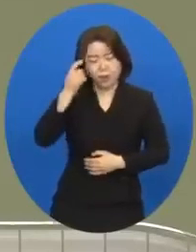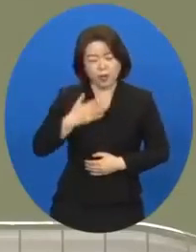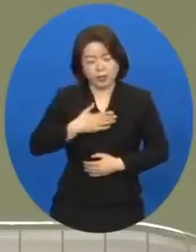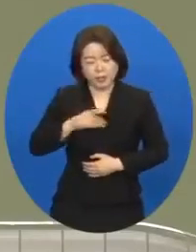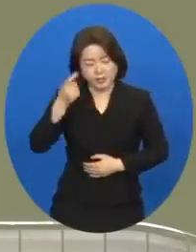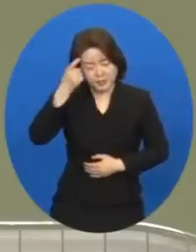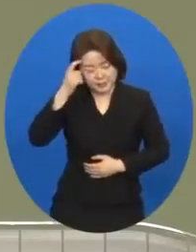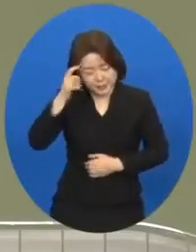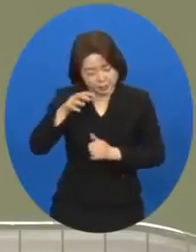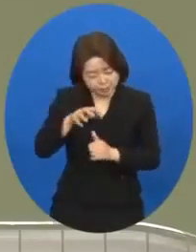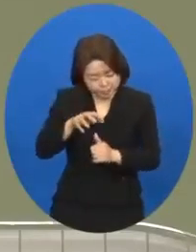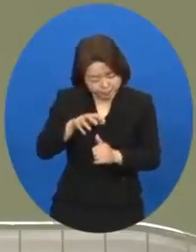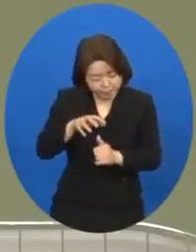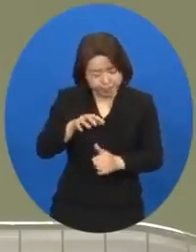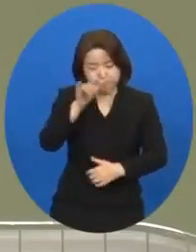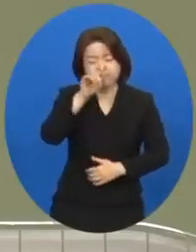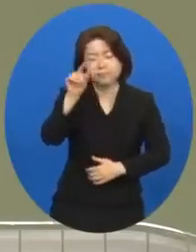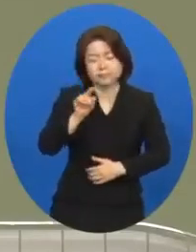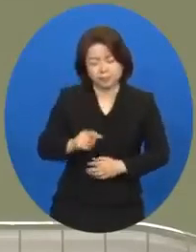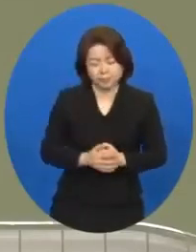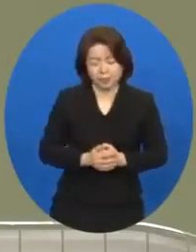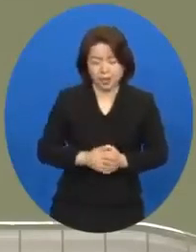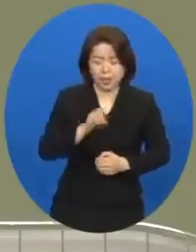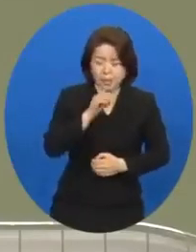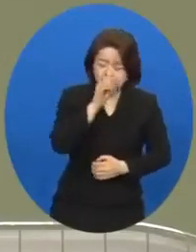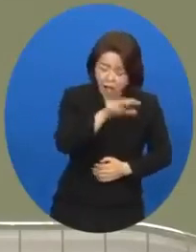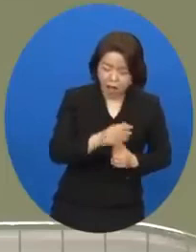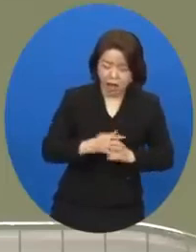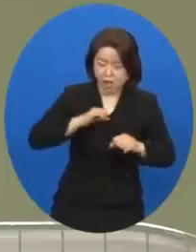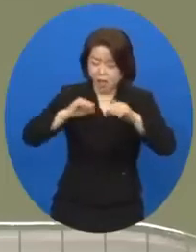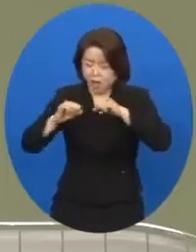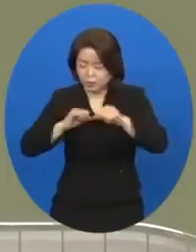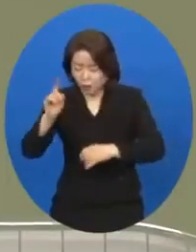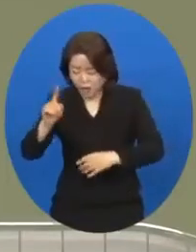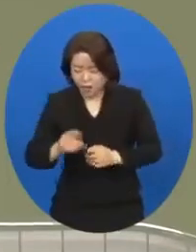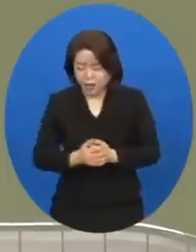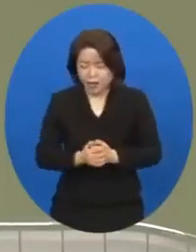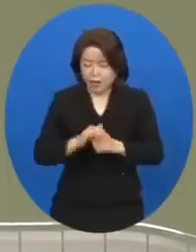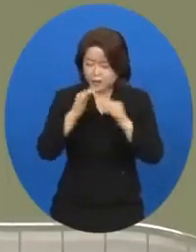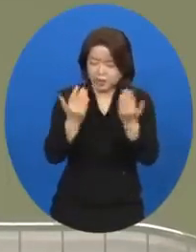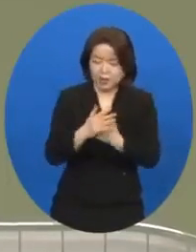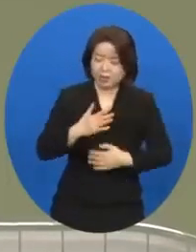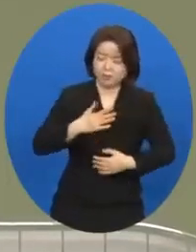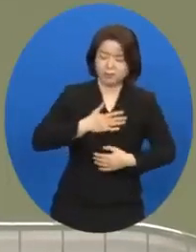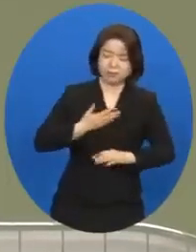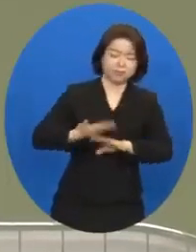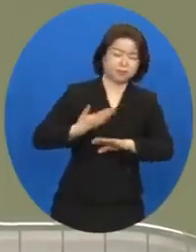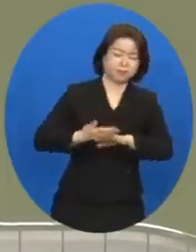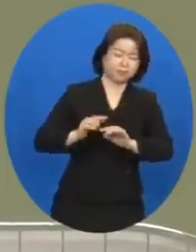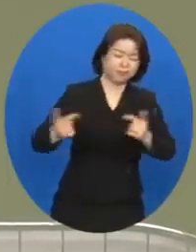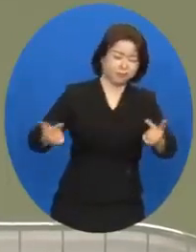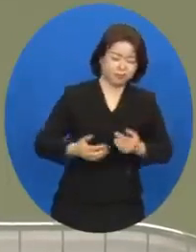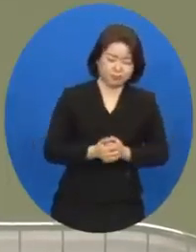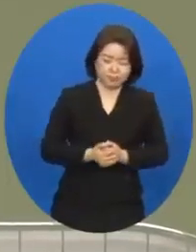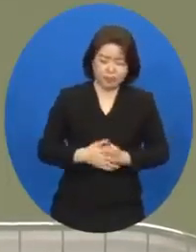그렇게 사로잡혀 있는지, 말을 하나 해도 행동을 하나 해도 내가 내 아닌 것 같은, 어떤